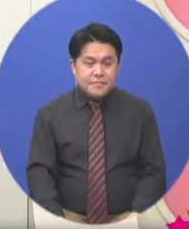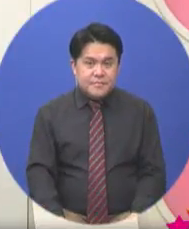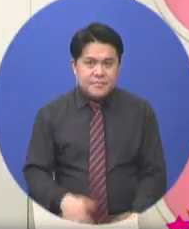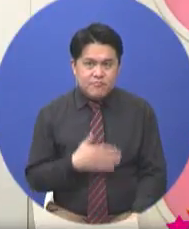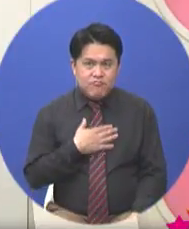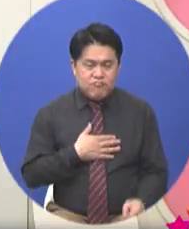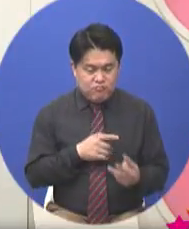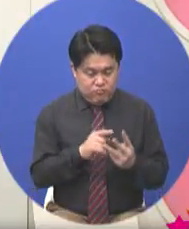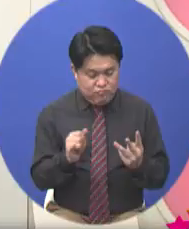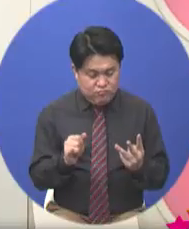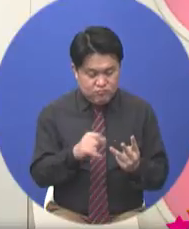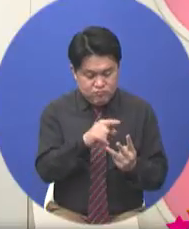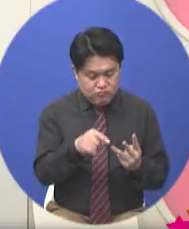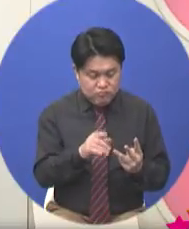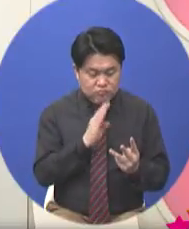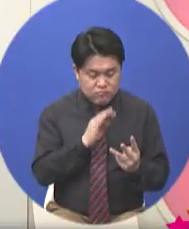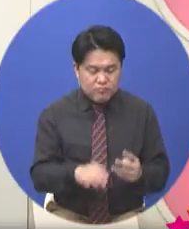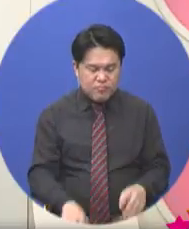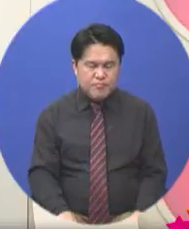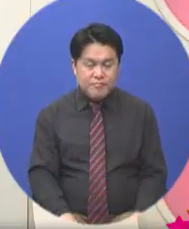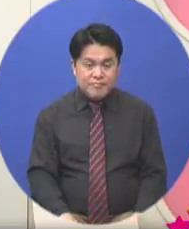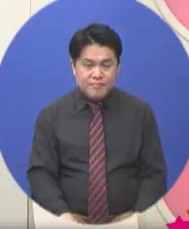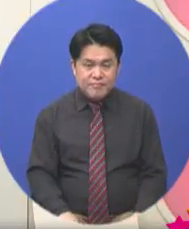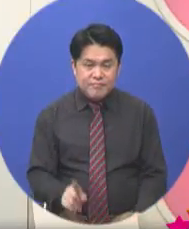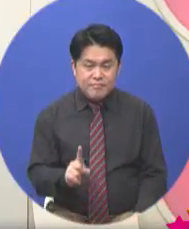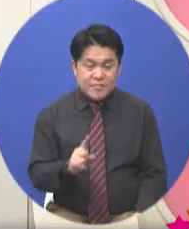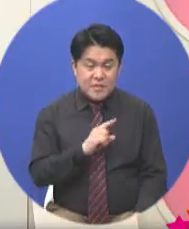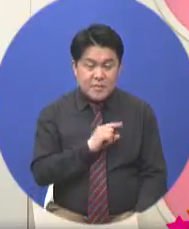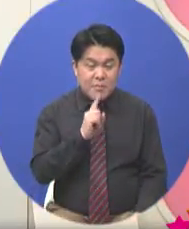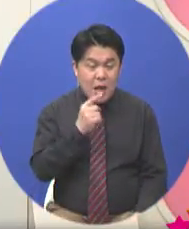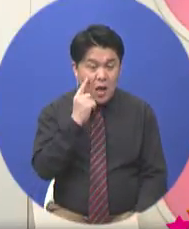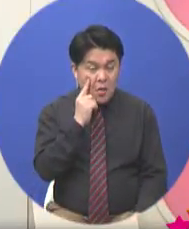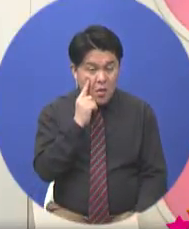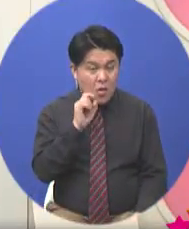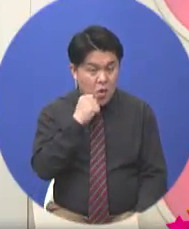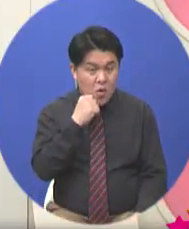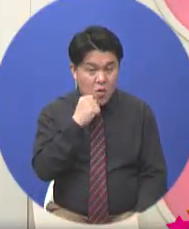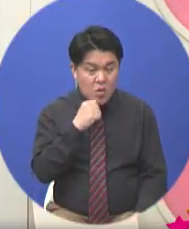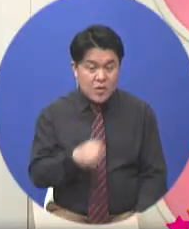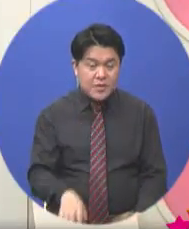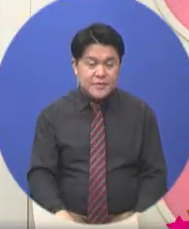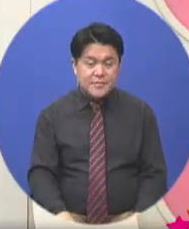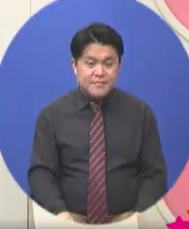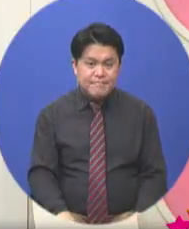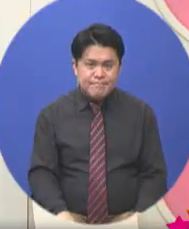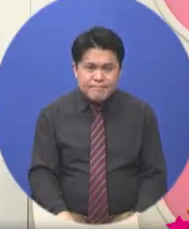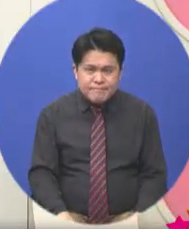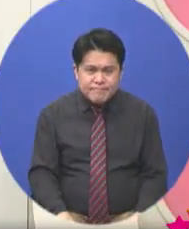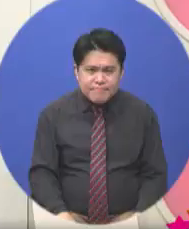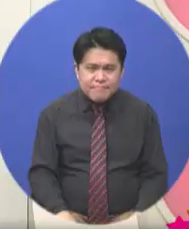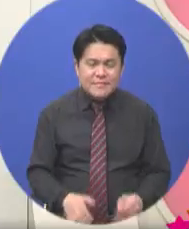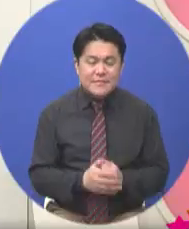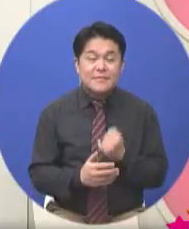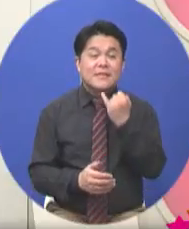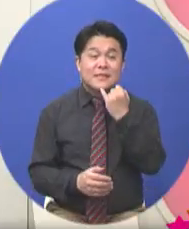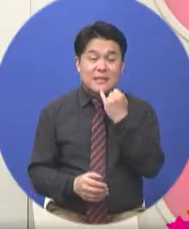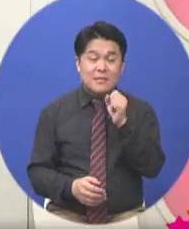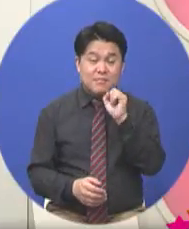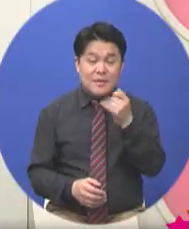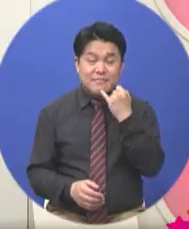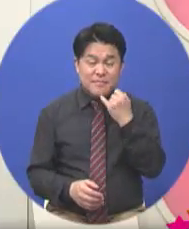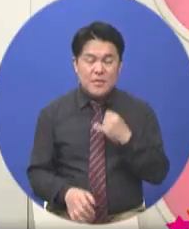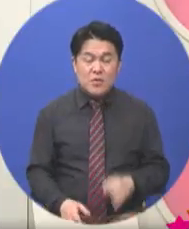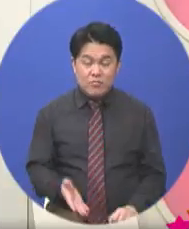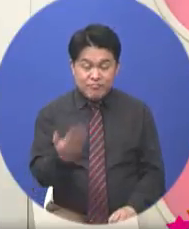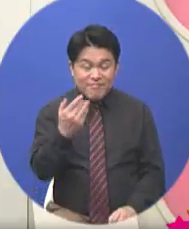세 분이나 되네요. 네. 뭐 어떻게 성함을 말씀하시긴 어려우신가요? 아, 괜찮습니다.